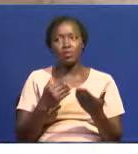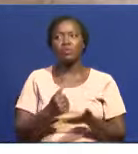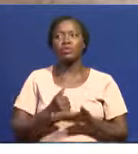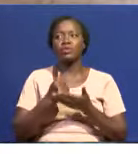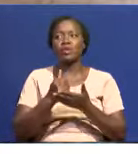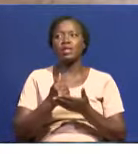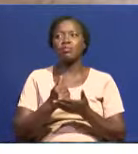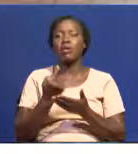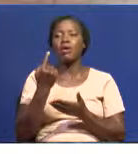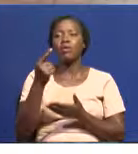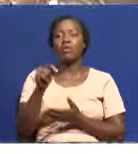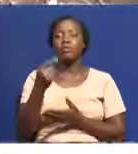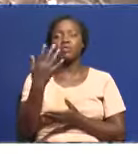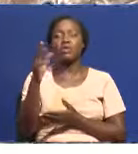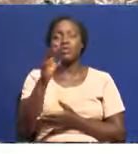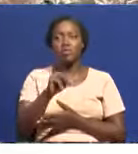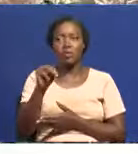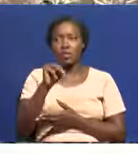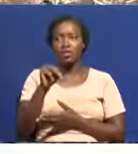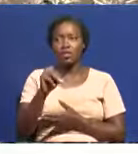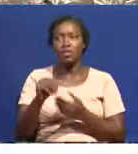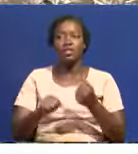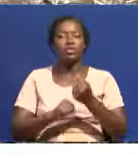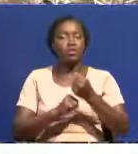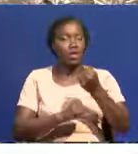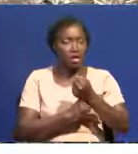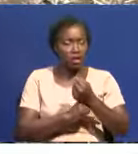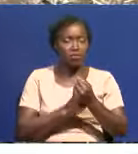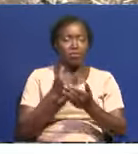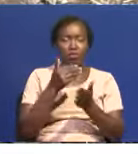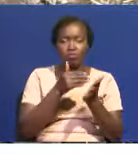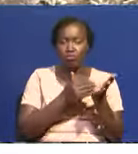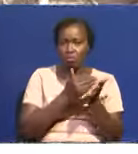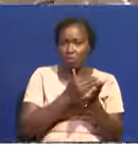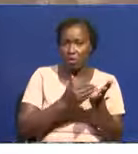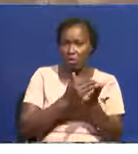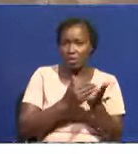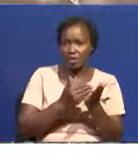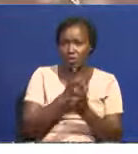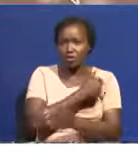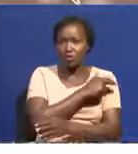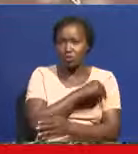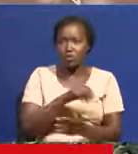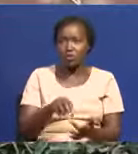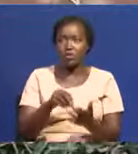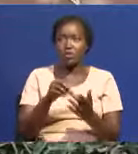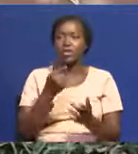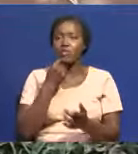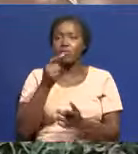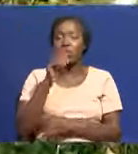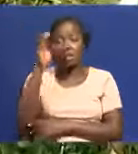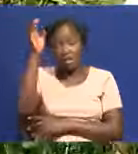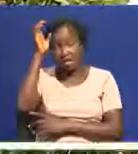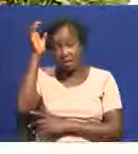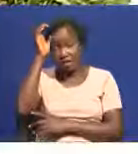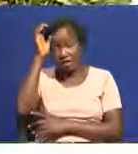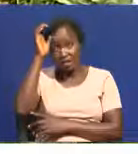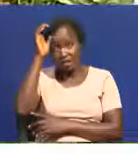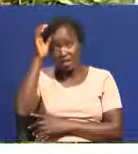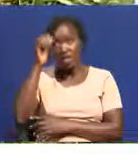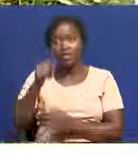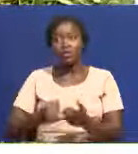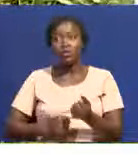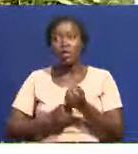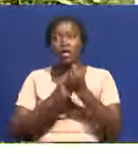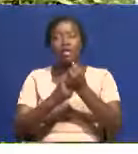shilingi milioni 1.5 ili kumwezesha Gloria kufanyiwa upasuaji katika hospitali maalum ya Moi Eldoret. Ili